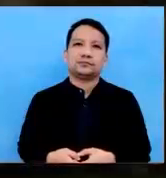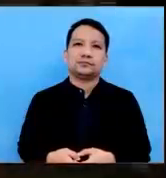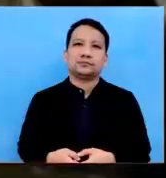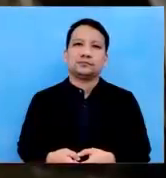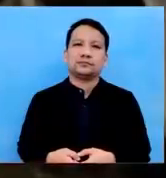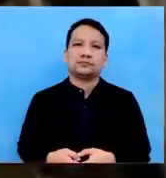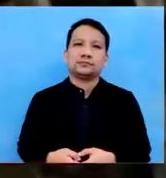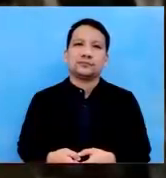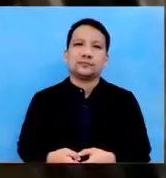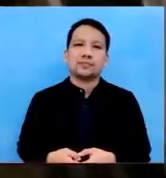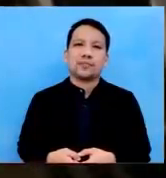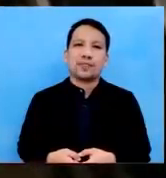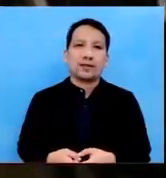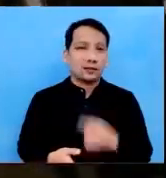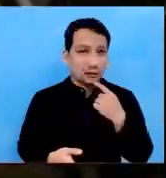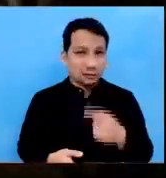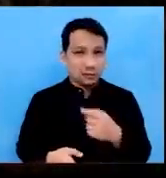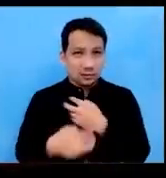may kalansay.